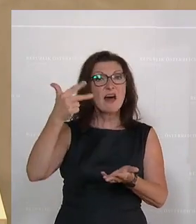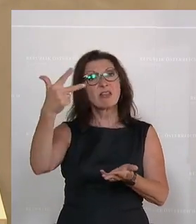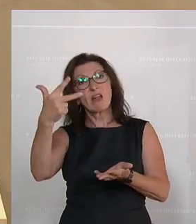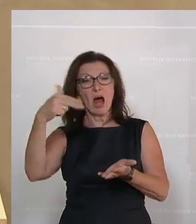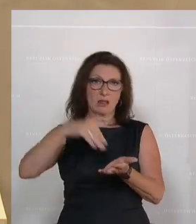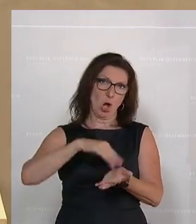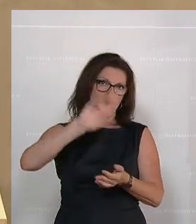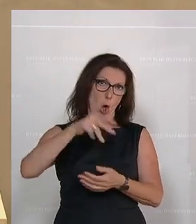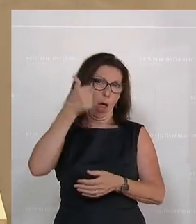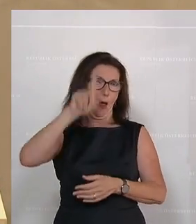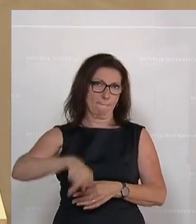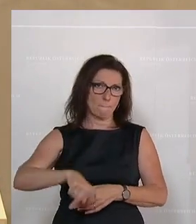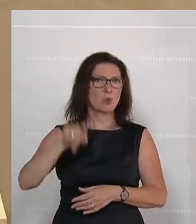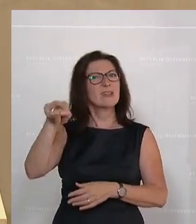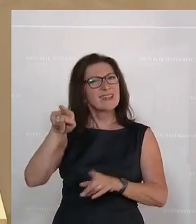verdienen